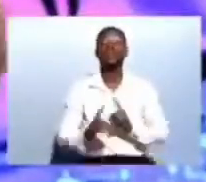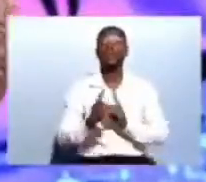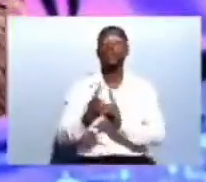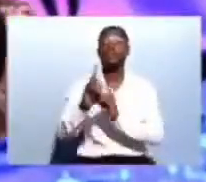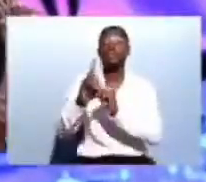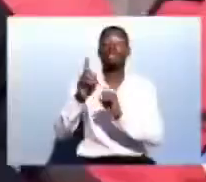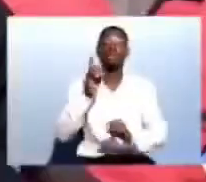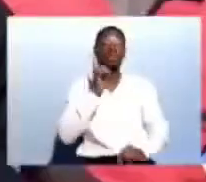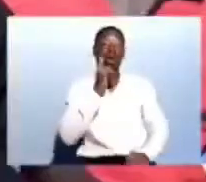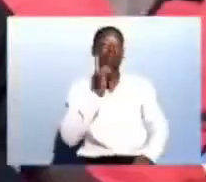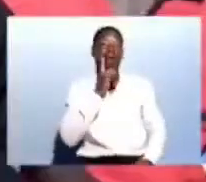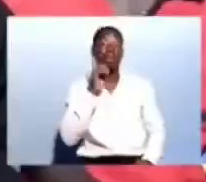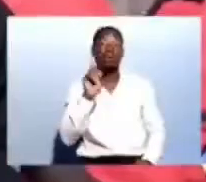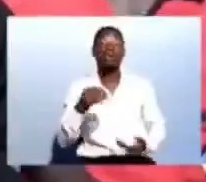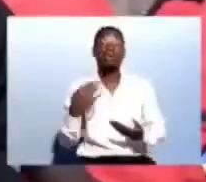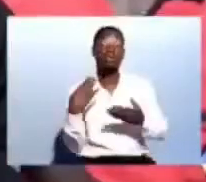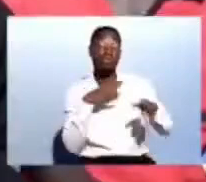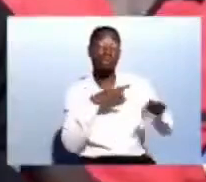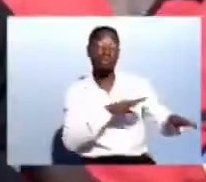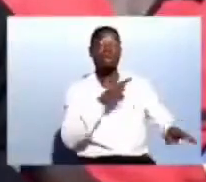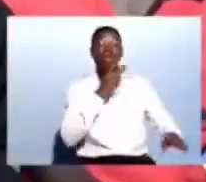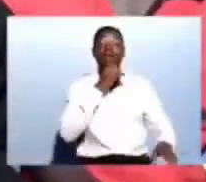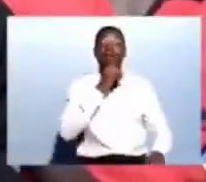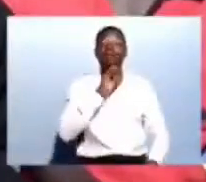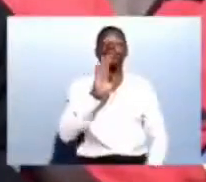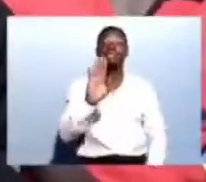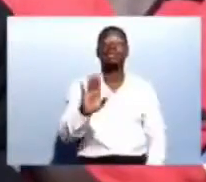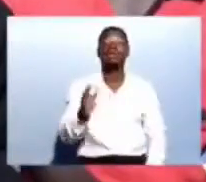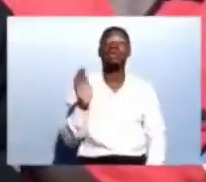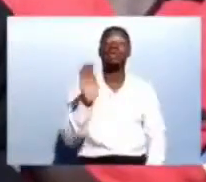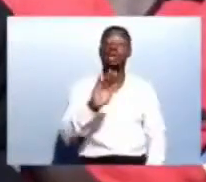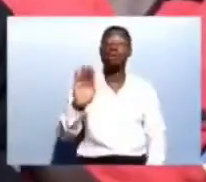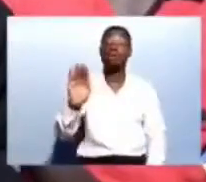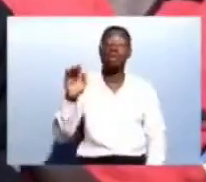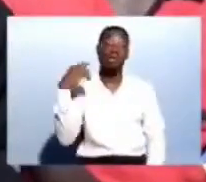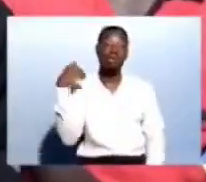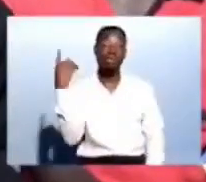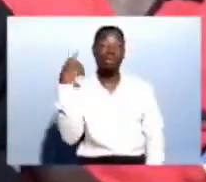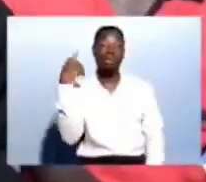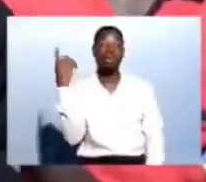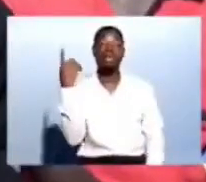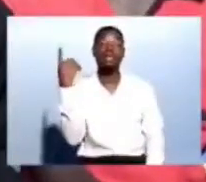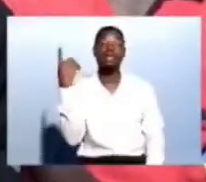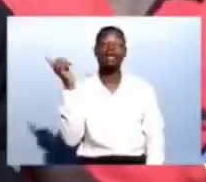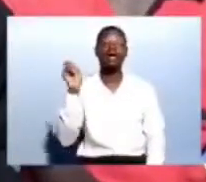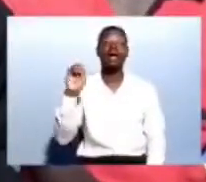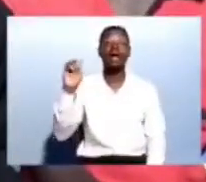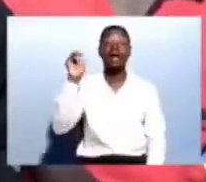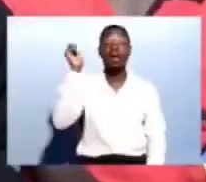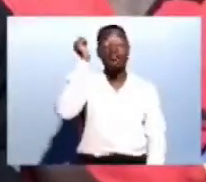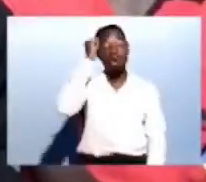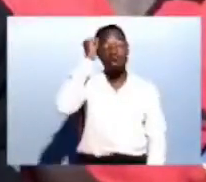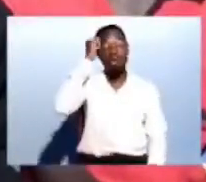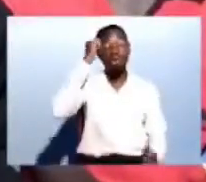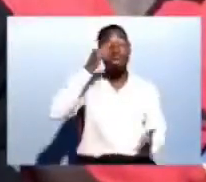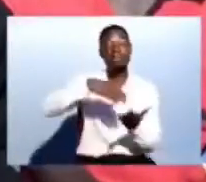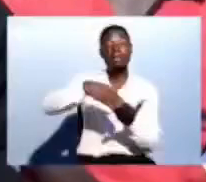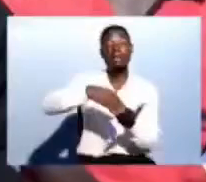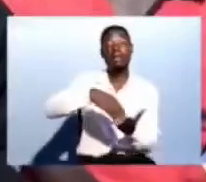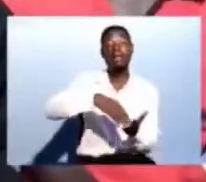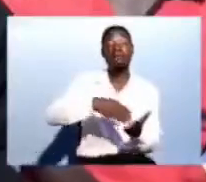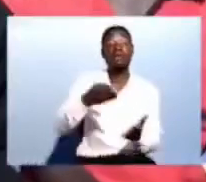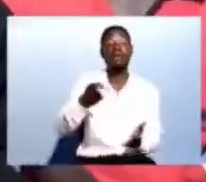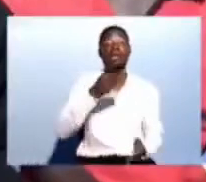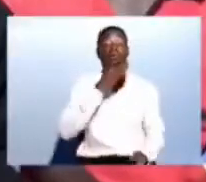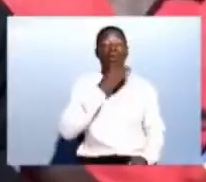wafuate wa mama waliofiwa na waume zao, akwambie upweke. Hawakumbuki madhaifu ya wale